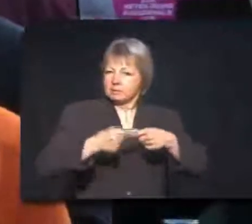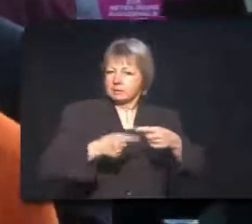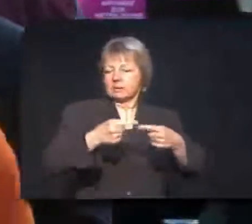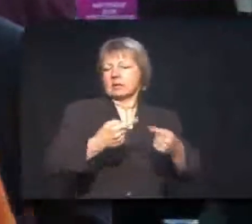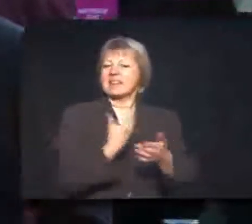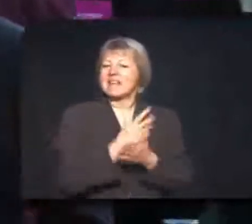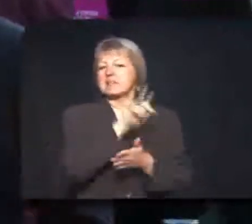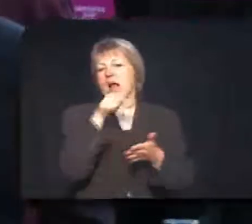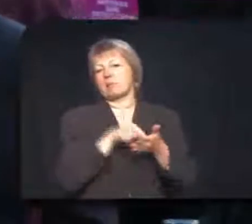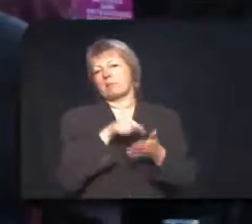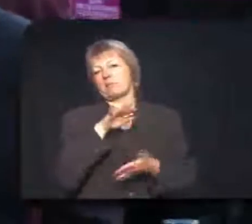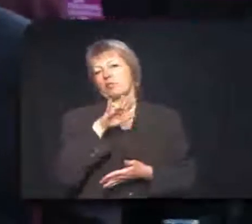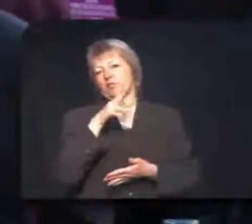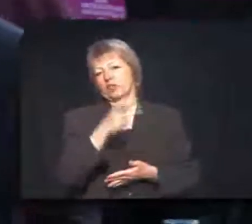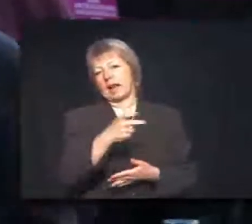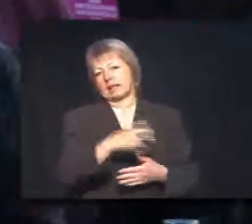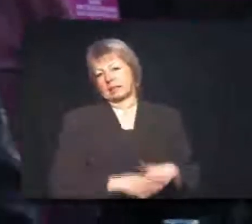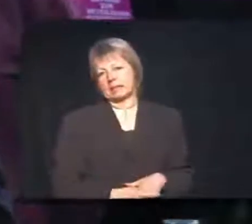35